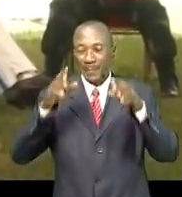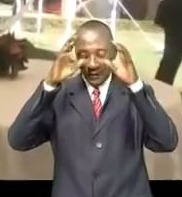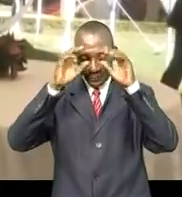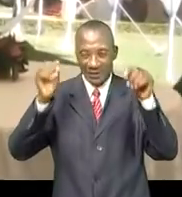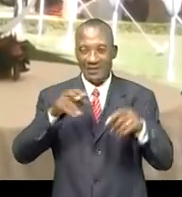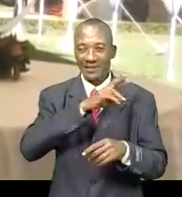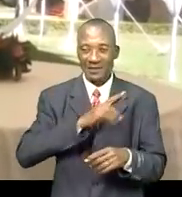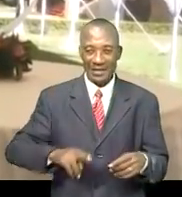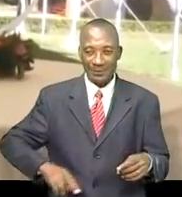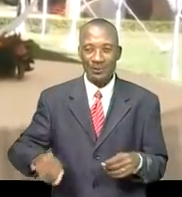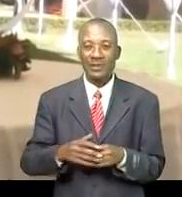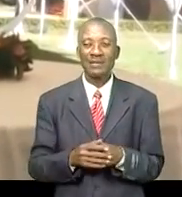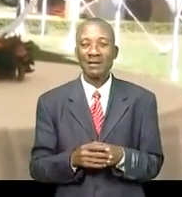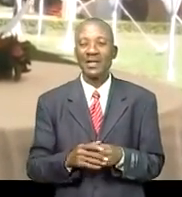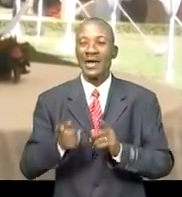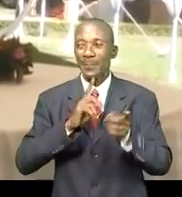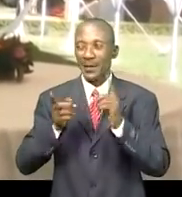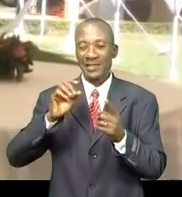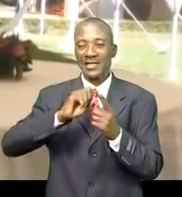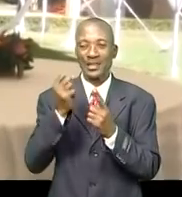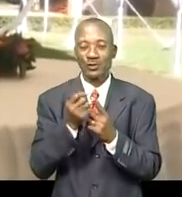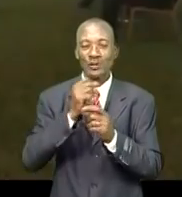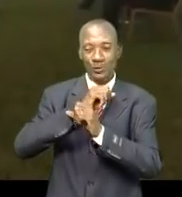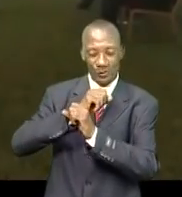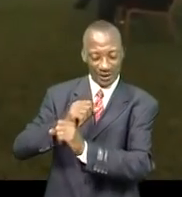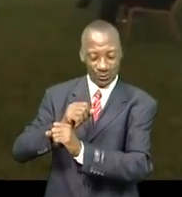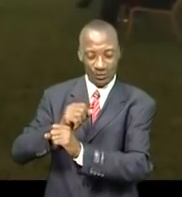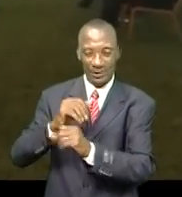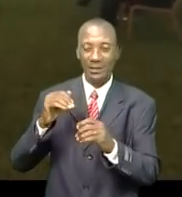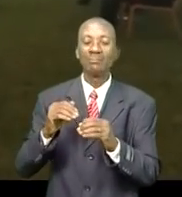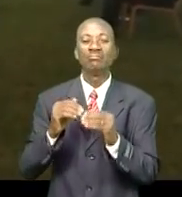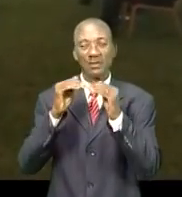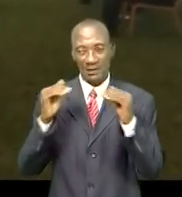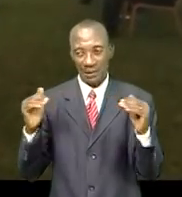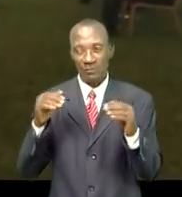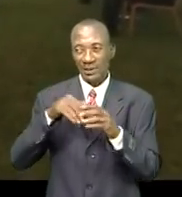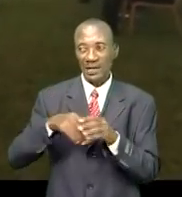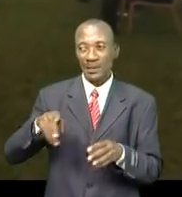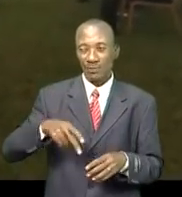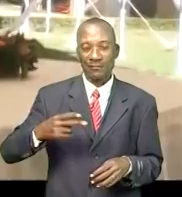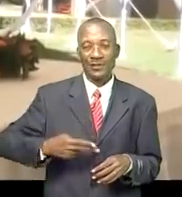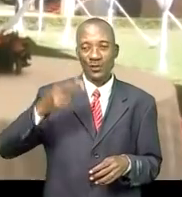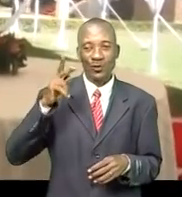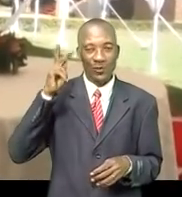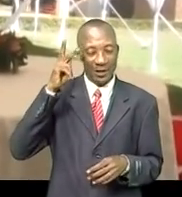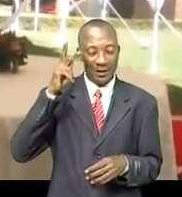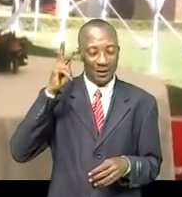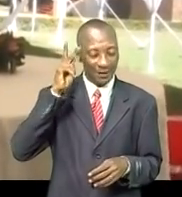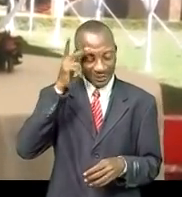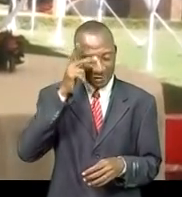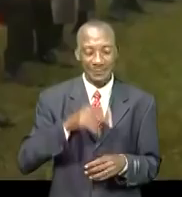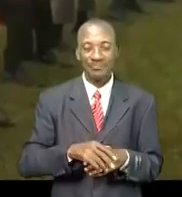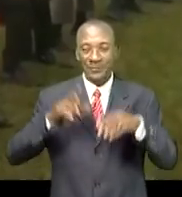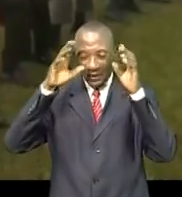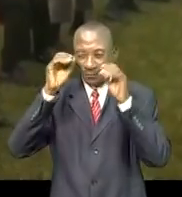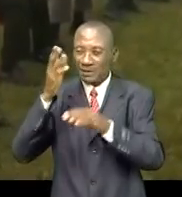fait l'évaluation de la situation sécuritaire relativement calme dans la province du Haut-Katanga. Des instructions claires ont été